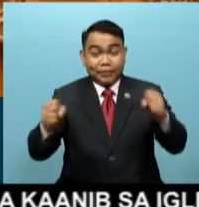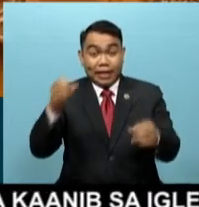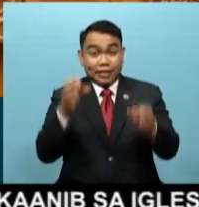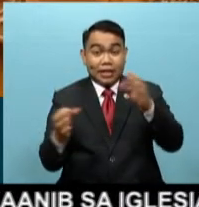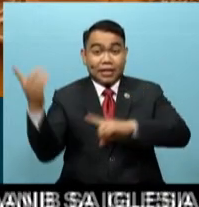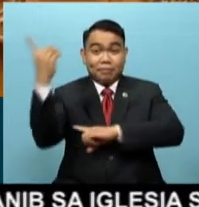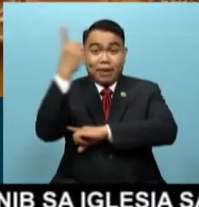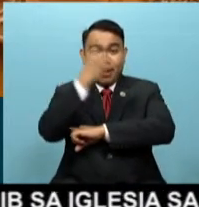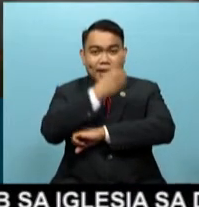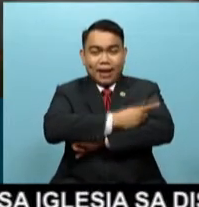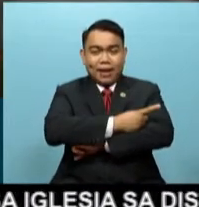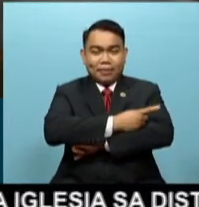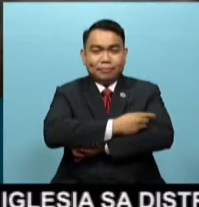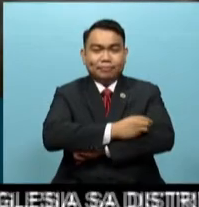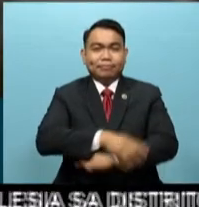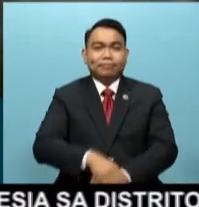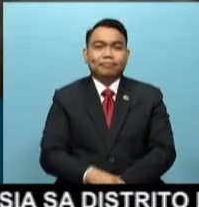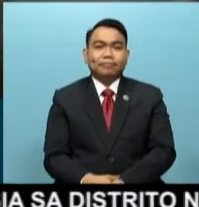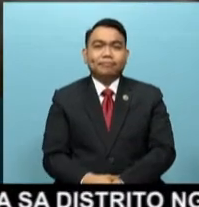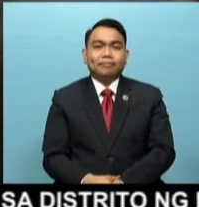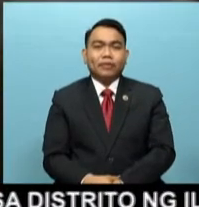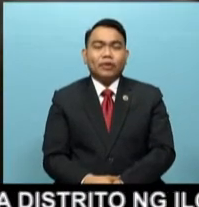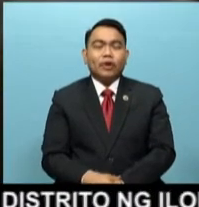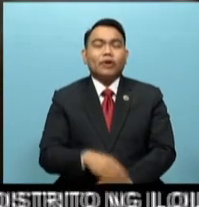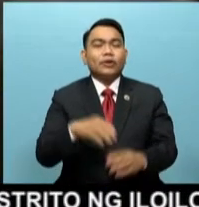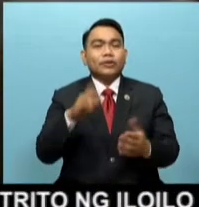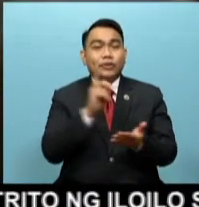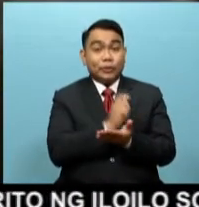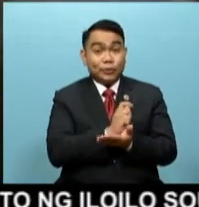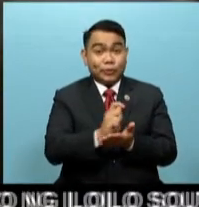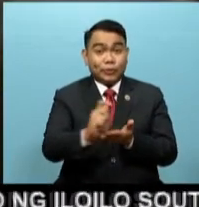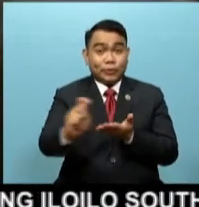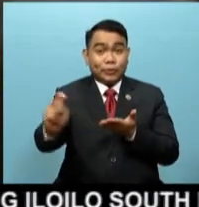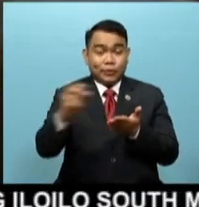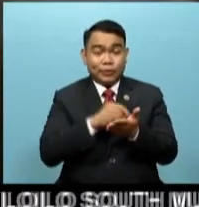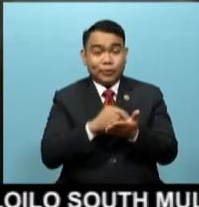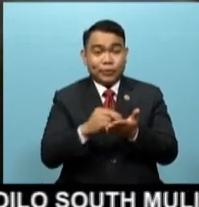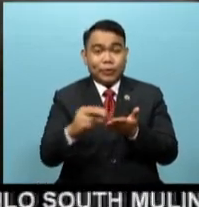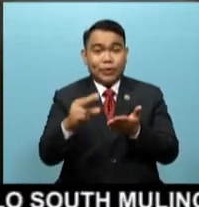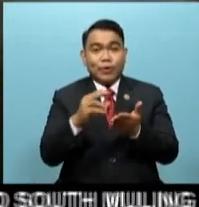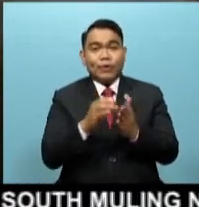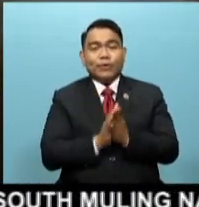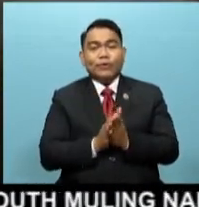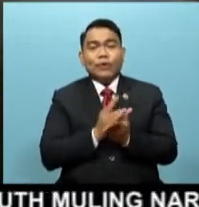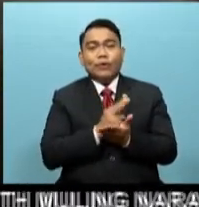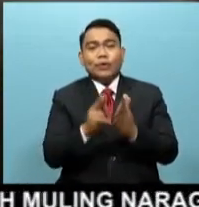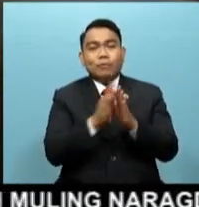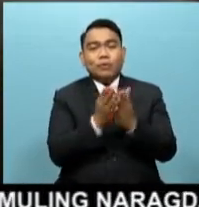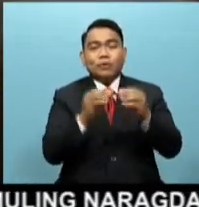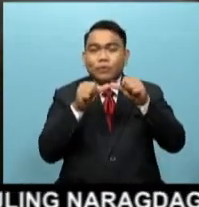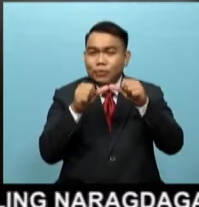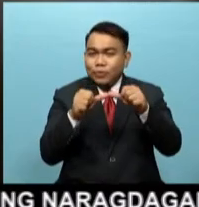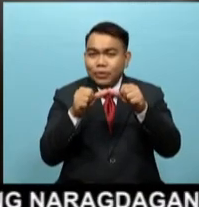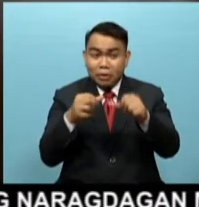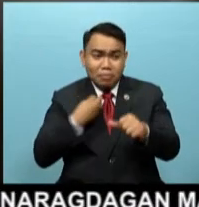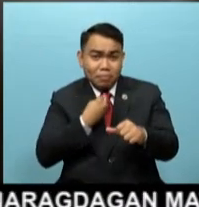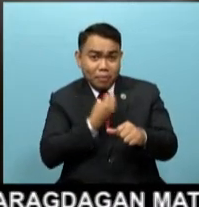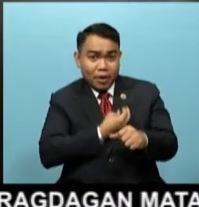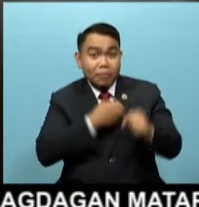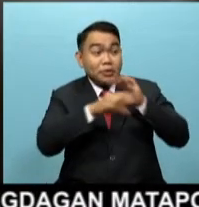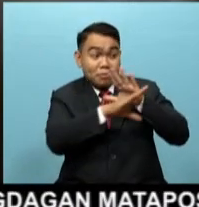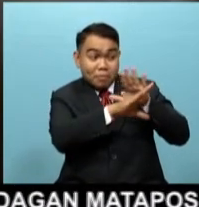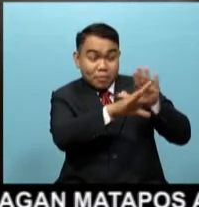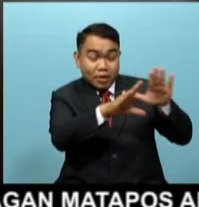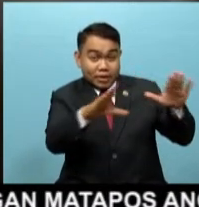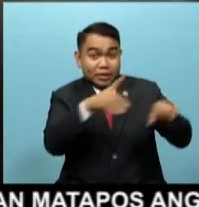ng paghukom. Ang mga katotohanan na nakasulat sa Biblia ang patuloy na ipinapalaganap ng mga kapatid dito sa